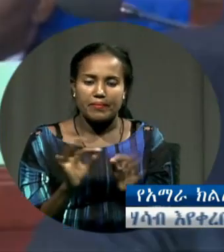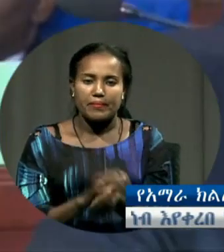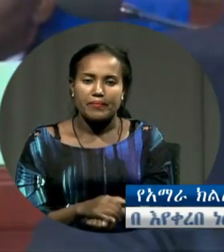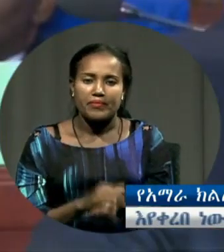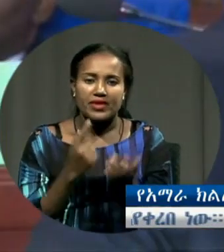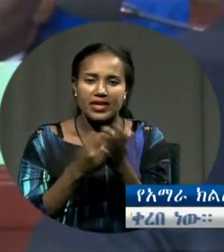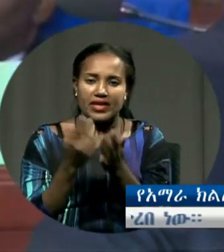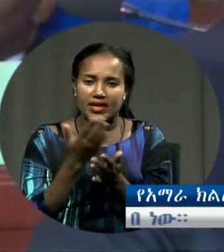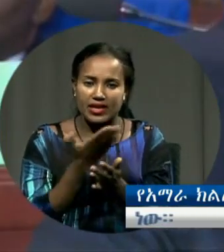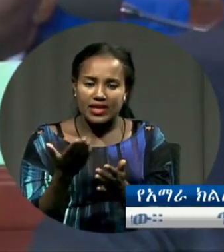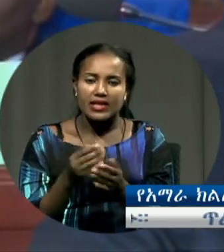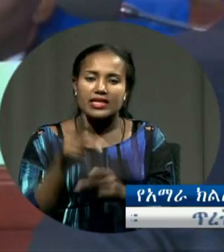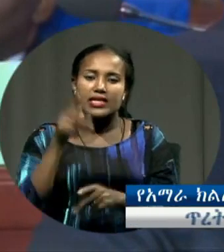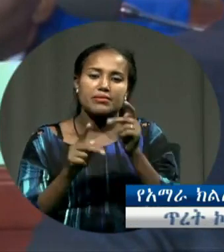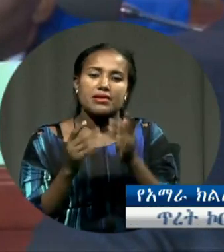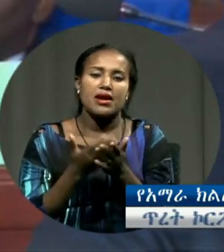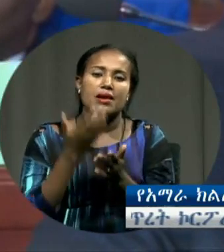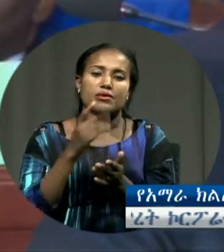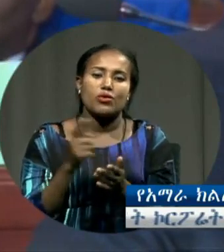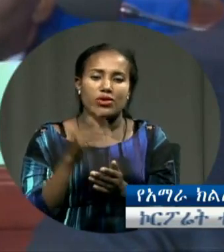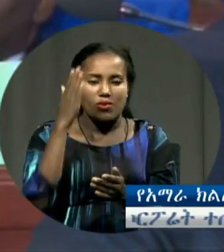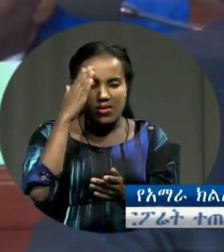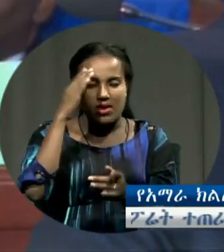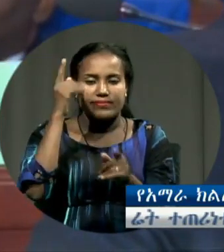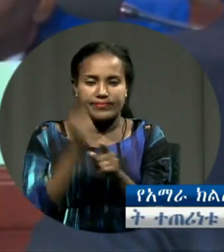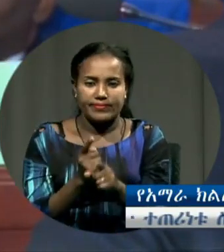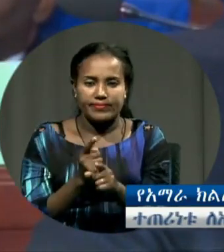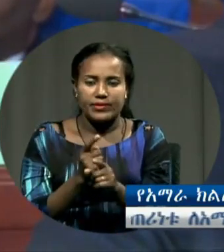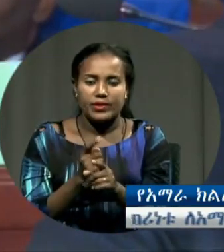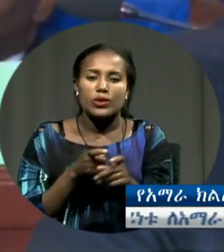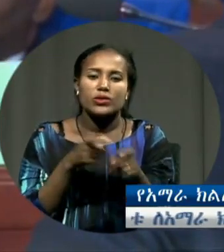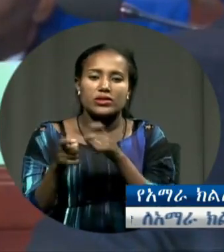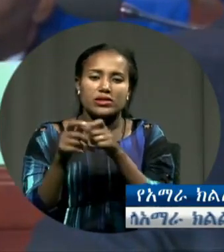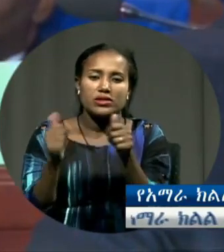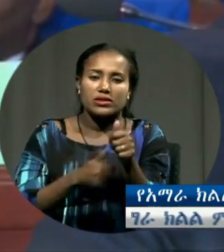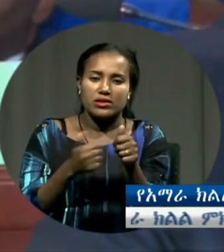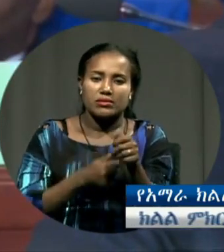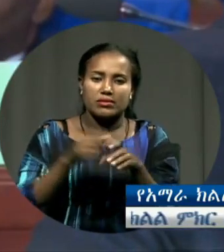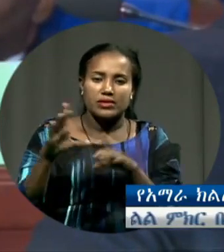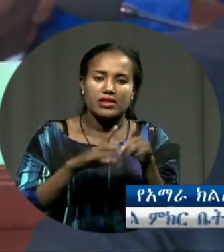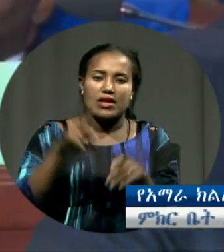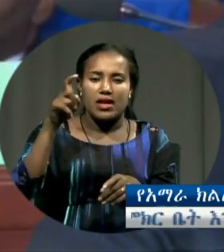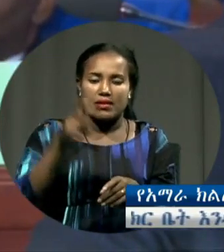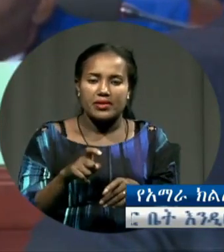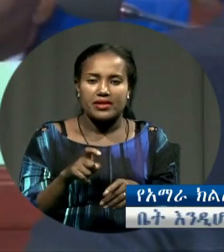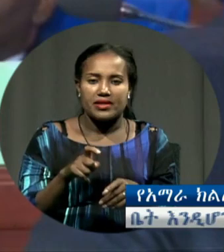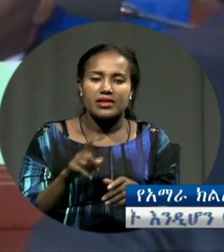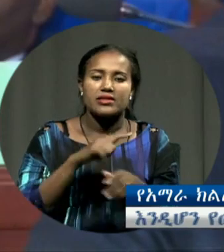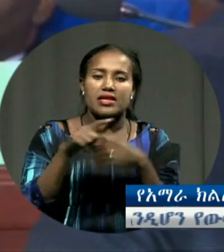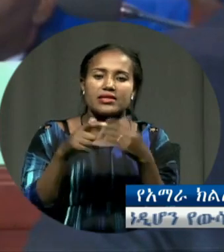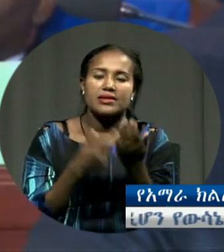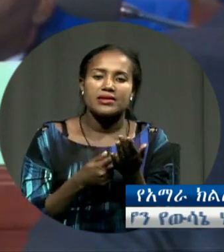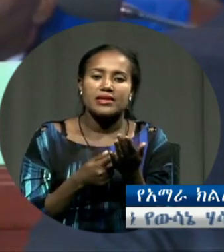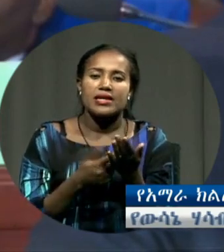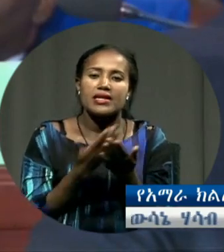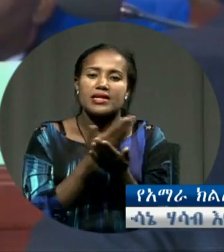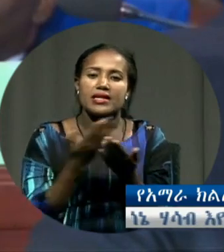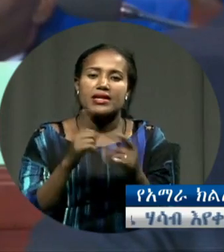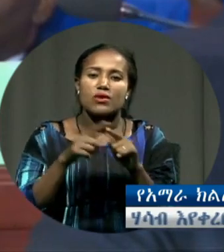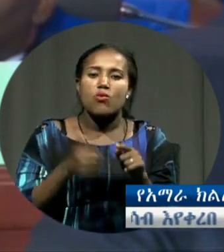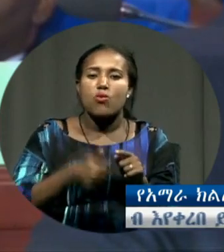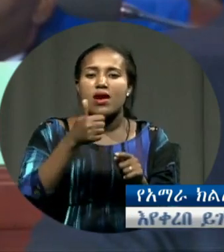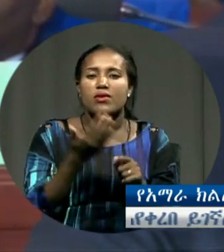ይሄ ነገር የህዝብ ሀብት መሆኑ ይታወቃል። ተገቢ ነው። ቁጥጥር ክትትል መደረግ አለበት። ስለዚህ ነገር ግን ዋናው